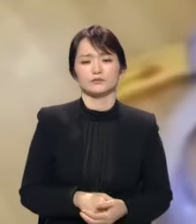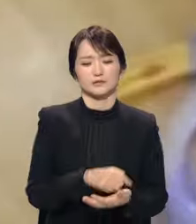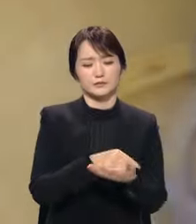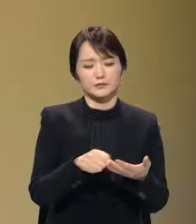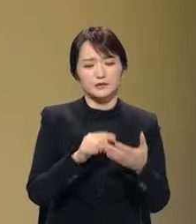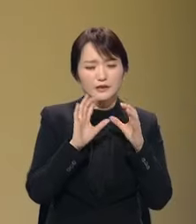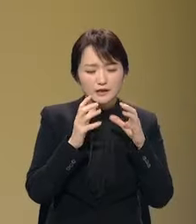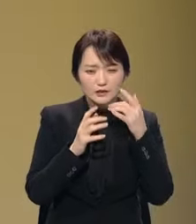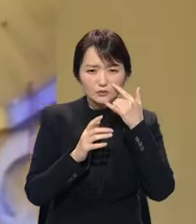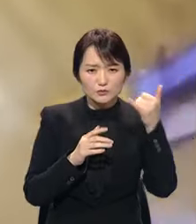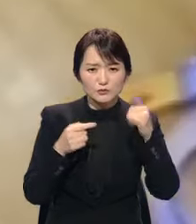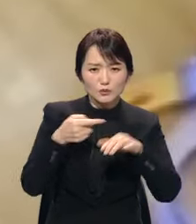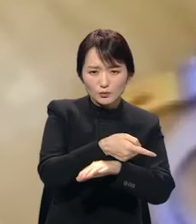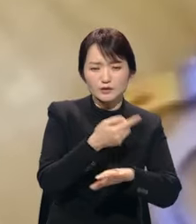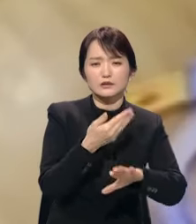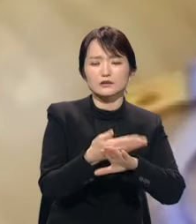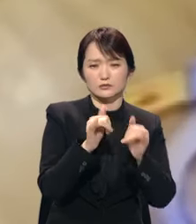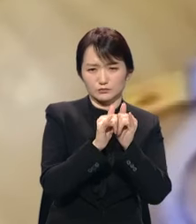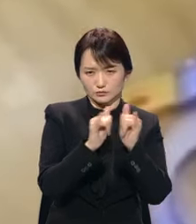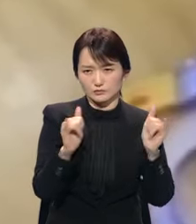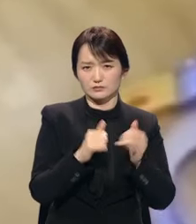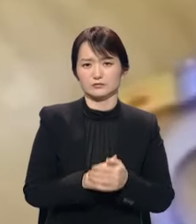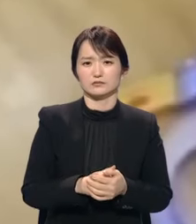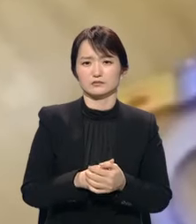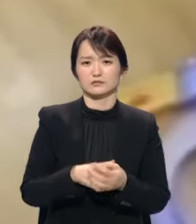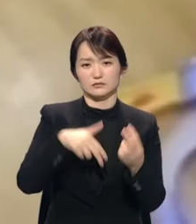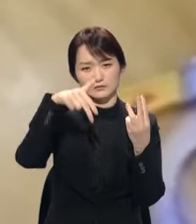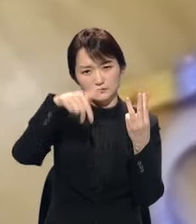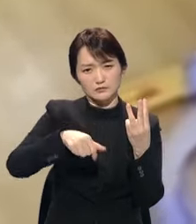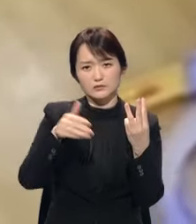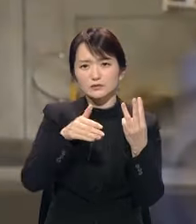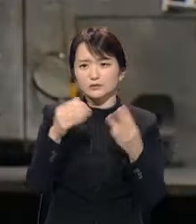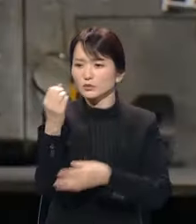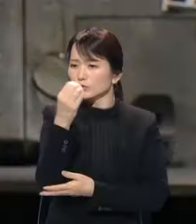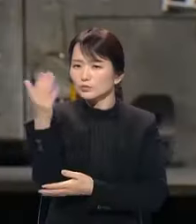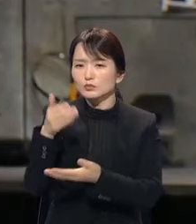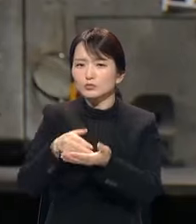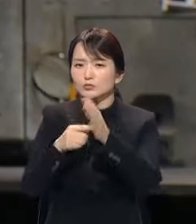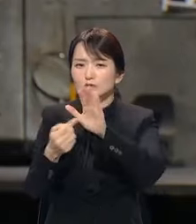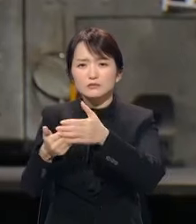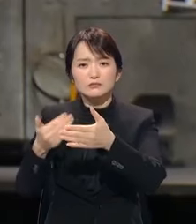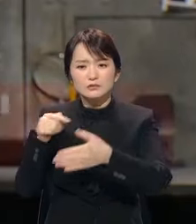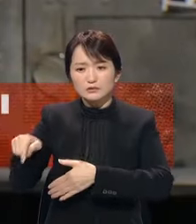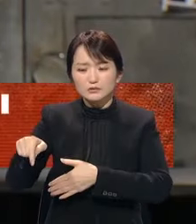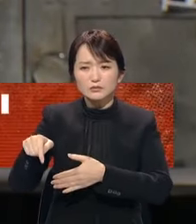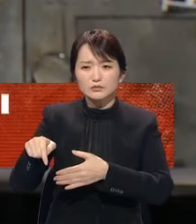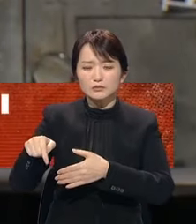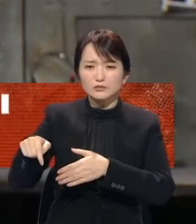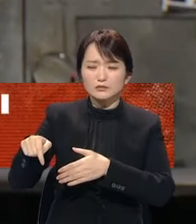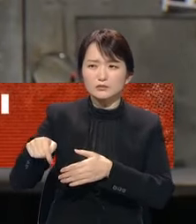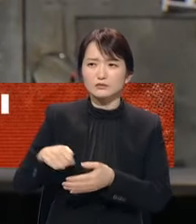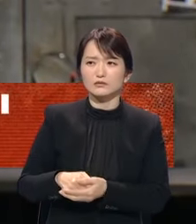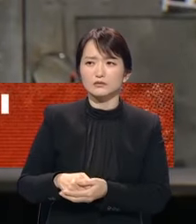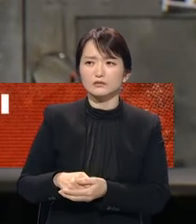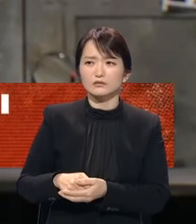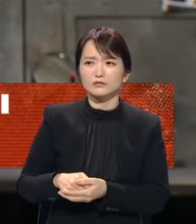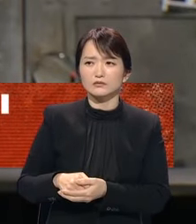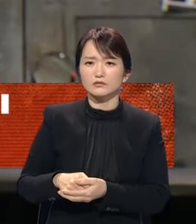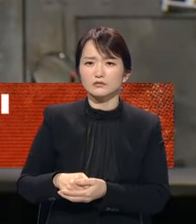아이들 학부모들 말고 다른 학부모님들은 한 3주 정도는 언론 보도 나가기 전까지는 이런 곳에 다녔다는 사실조차를